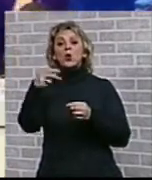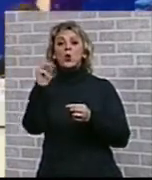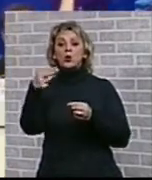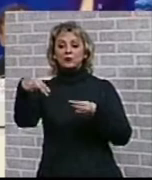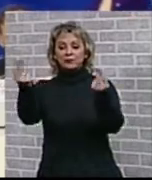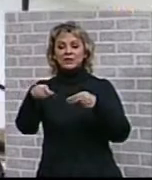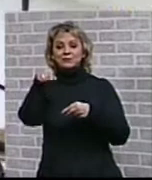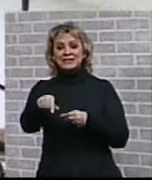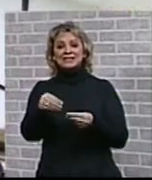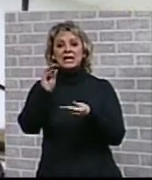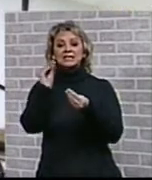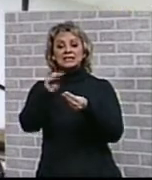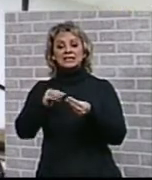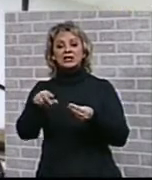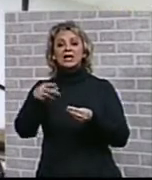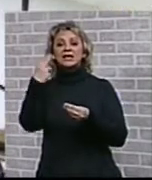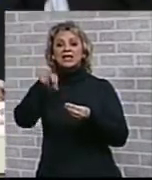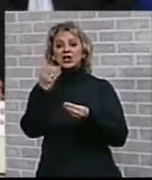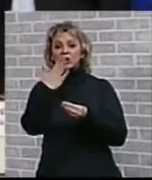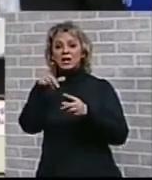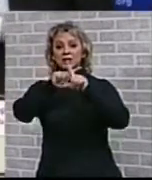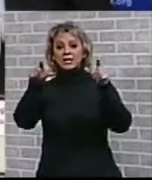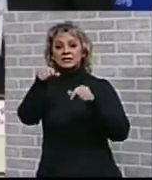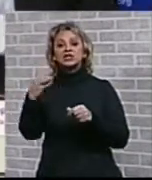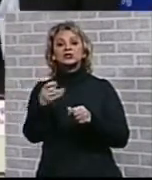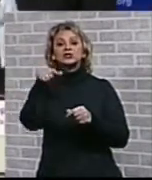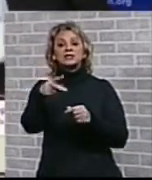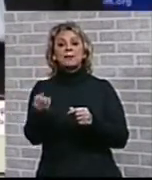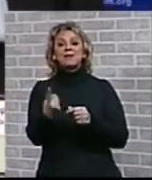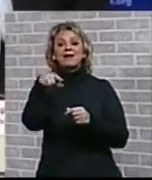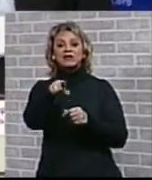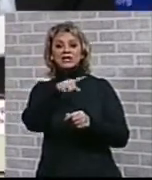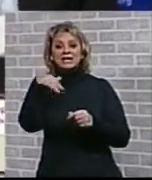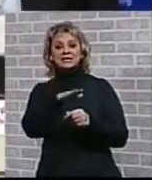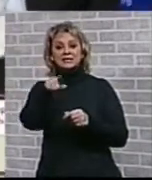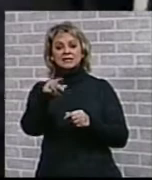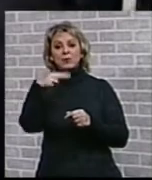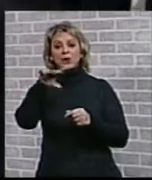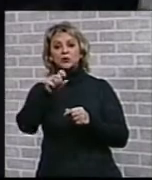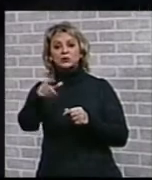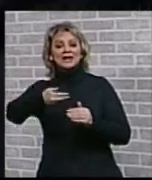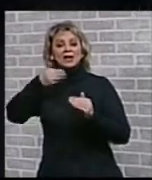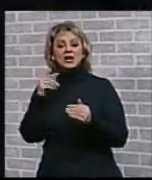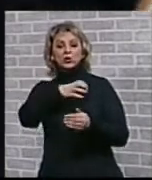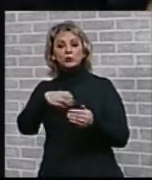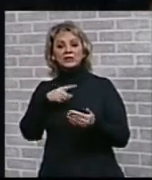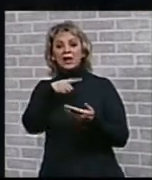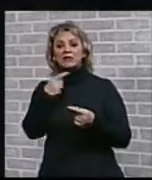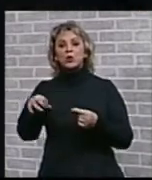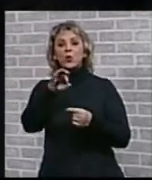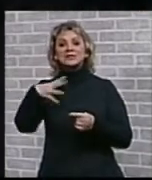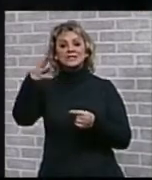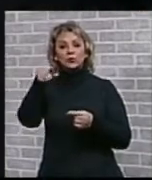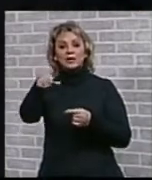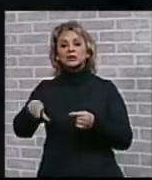подписывает соглашение о создании на Дону кинокластера. Интерес к региону проявляют известные российские продюсеры. Ранее губернатор уже говорил о съемках